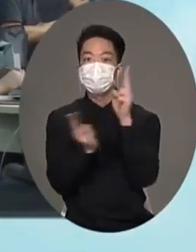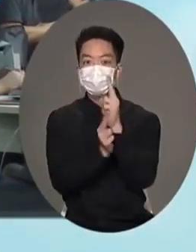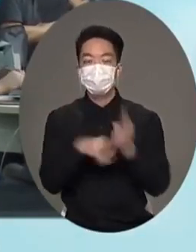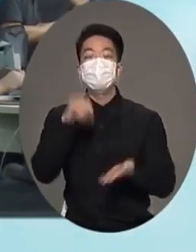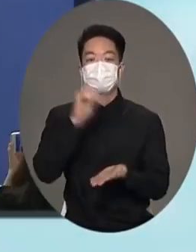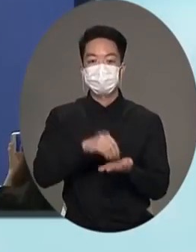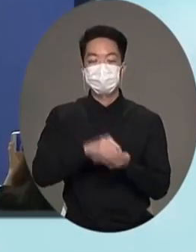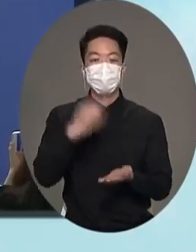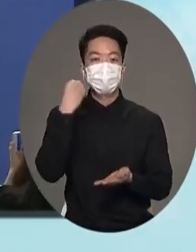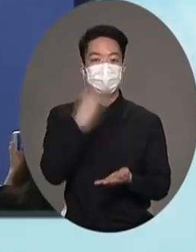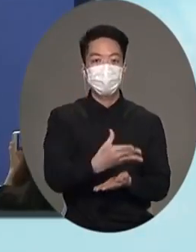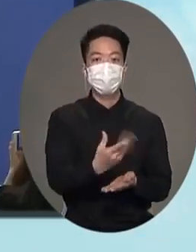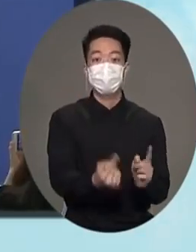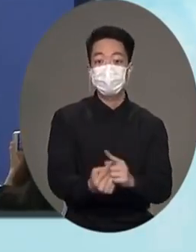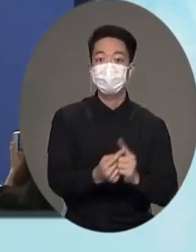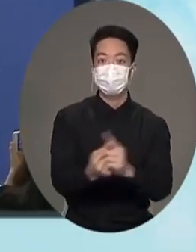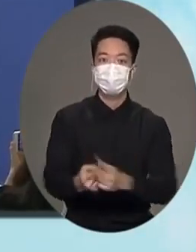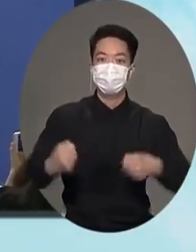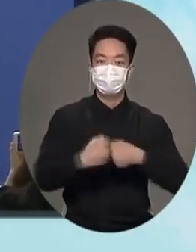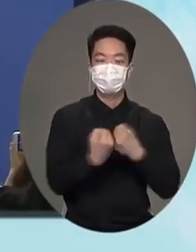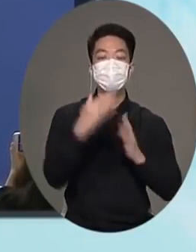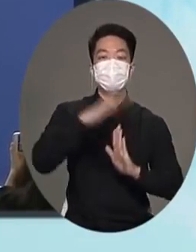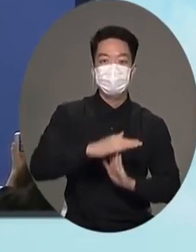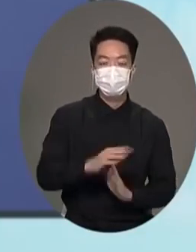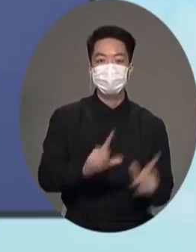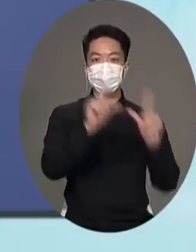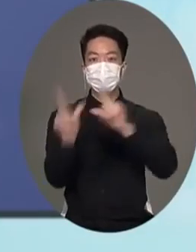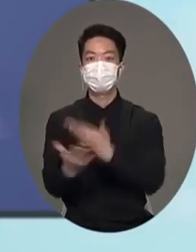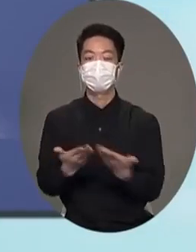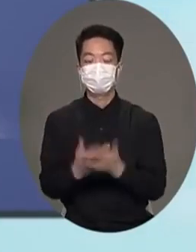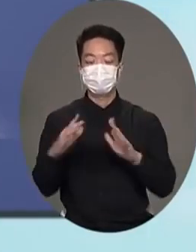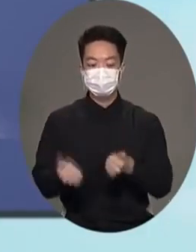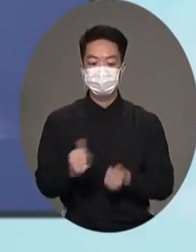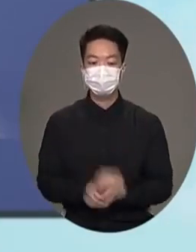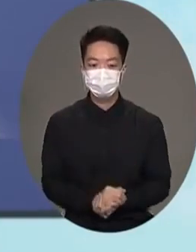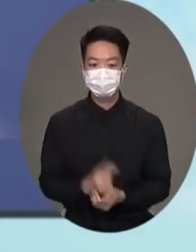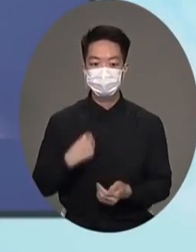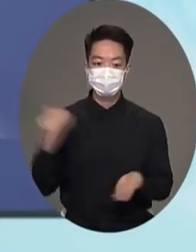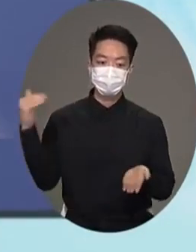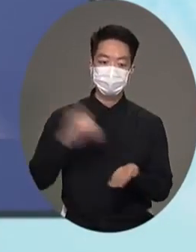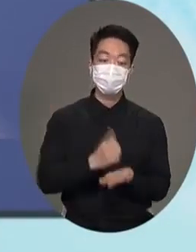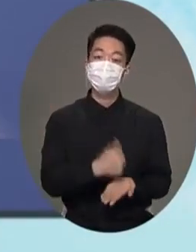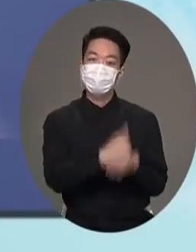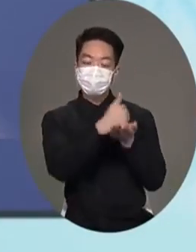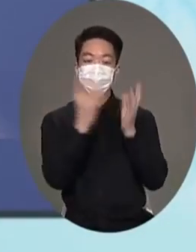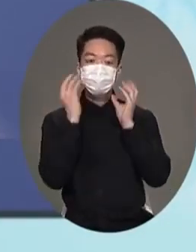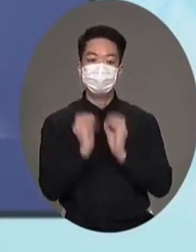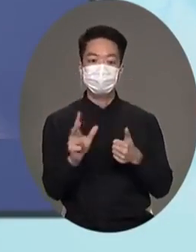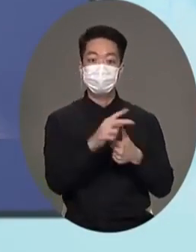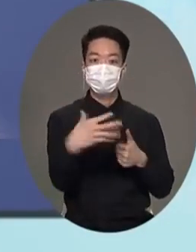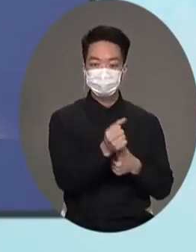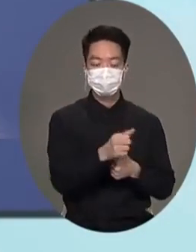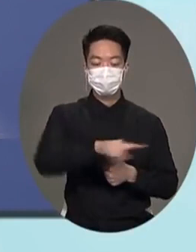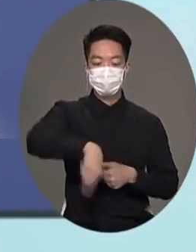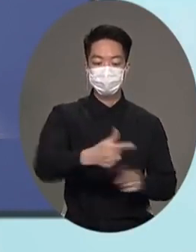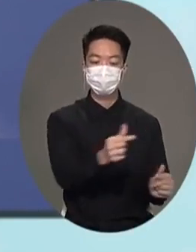富汗人民能够远离战乱，重建美好家园。 中方始终尊重阿富汗的主权独立和领土完整，